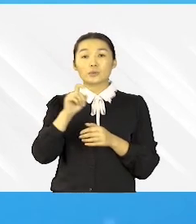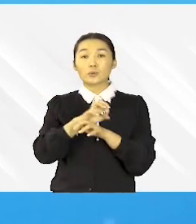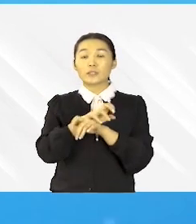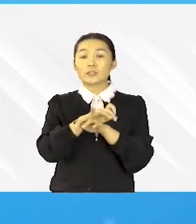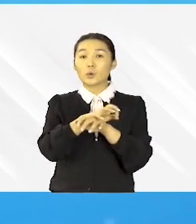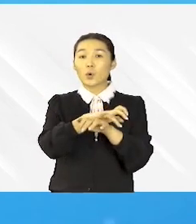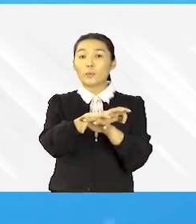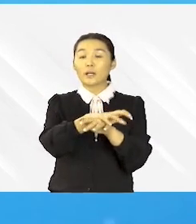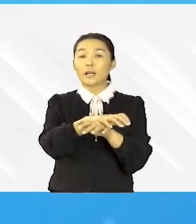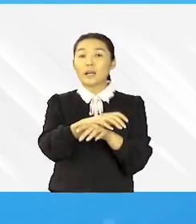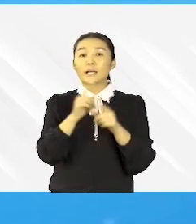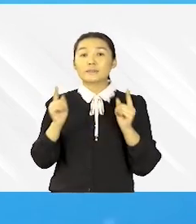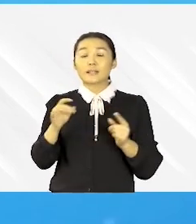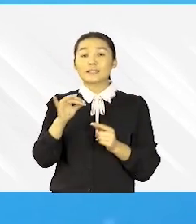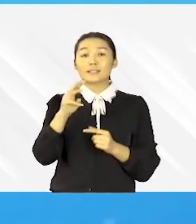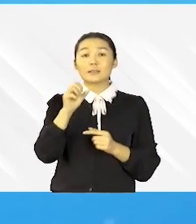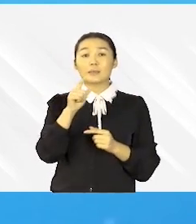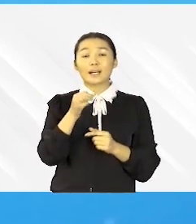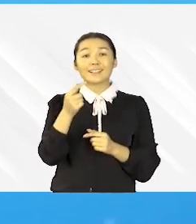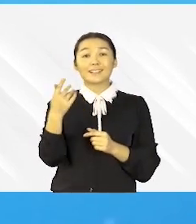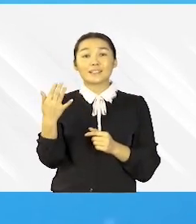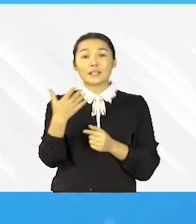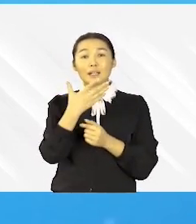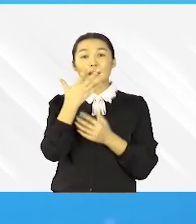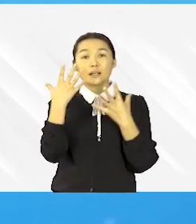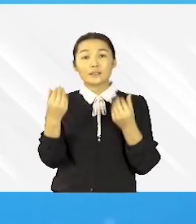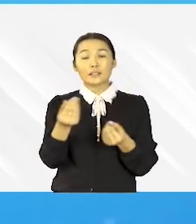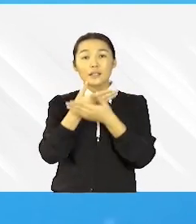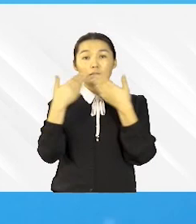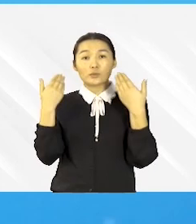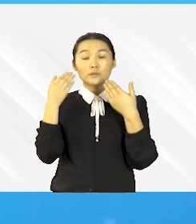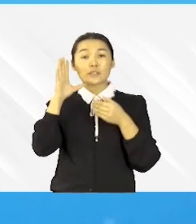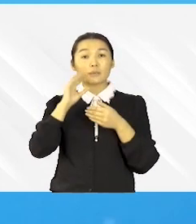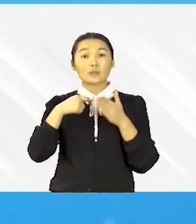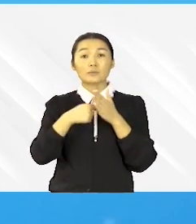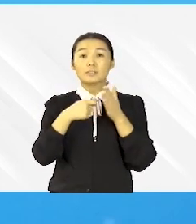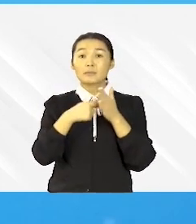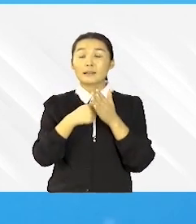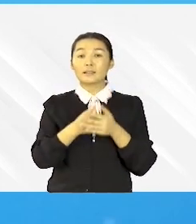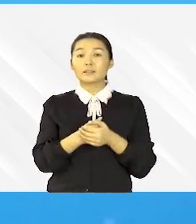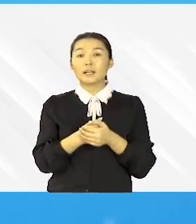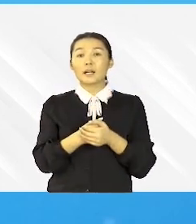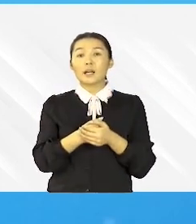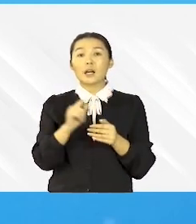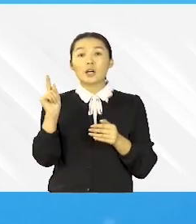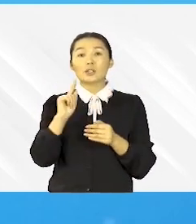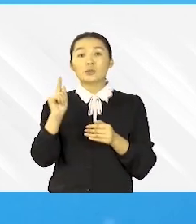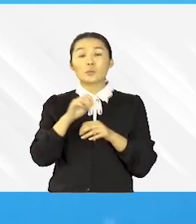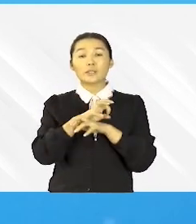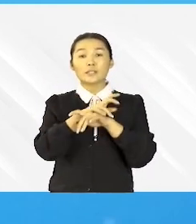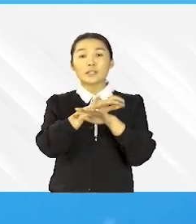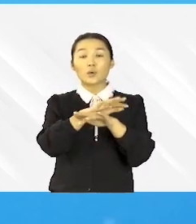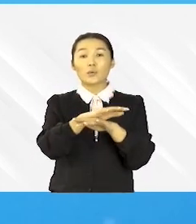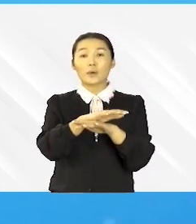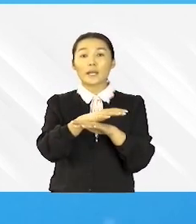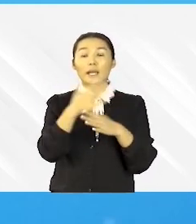фазой имаго всего несколько дней отсутствует способность питаться, например, поденки. Для того, чтобы насекомое достигло